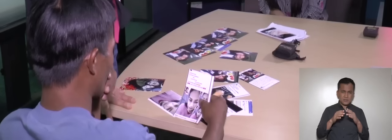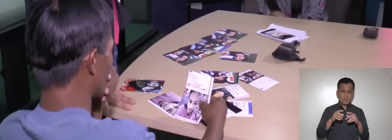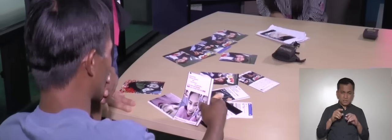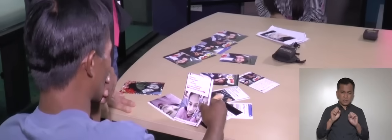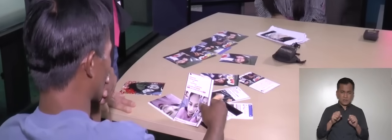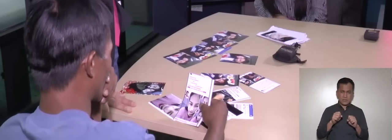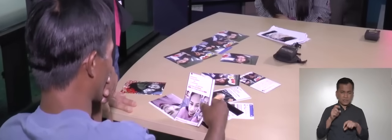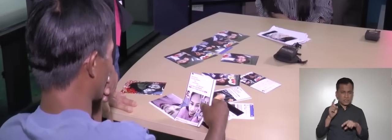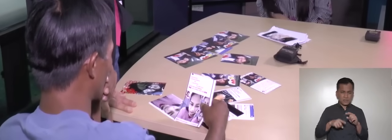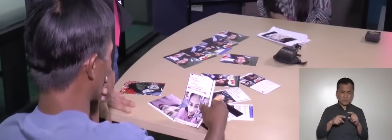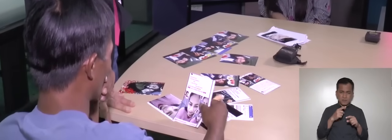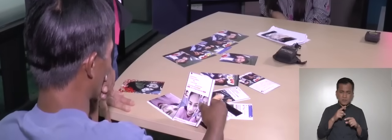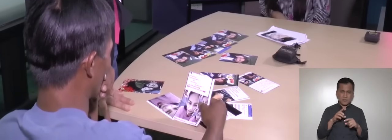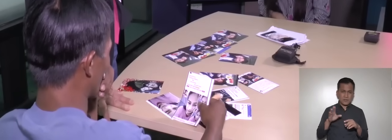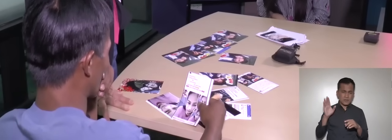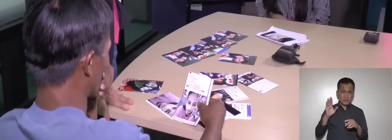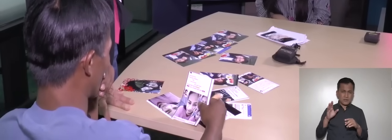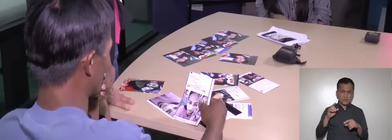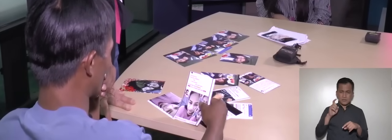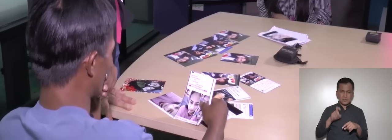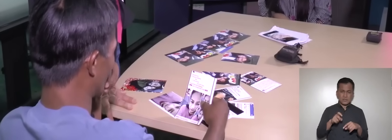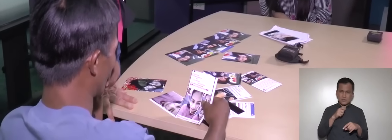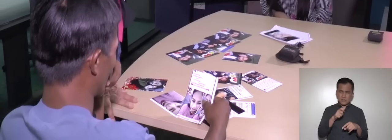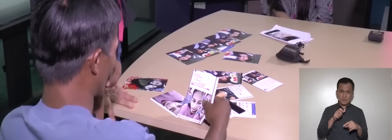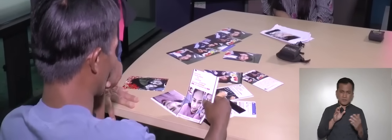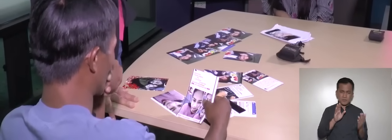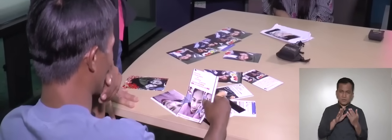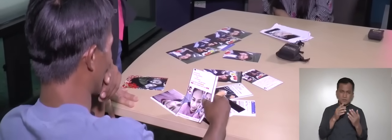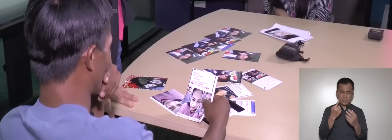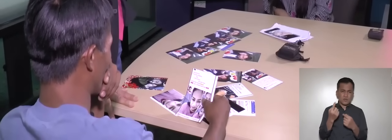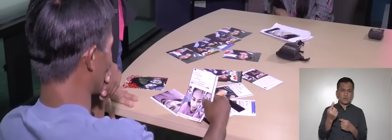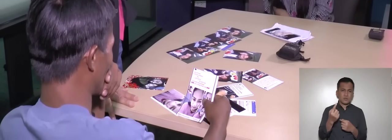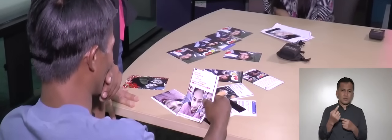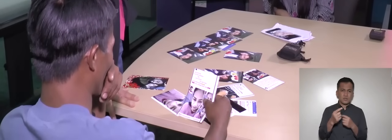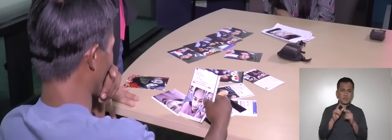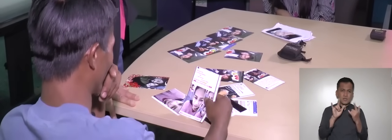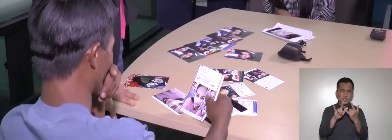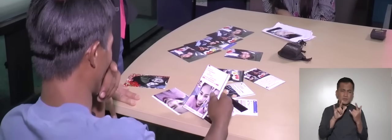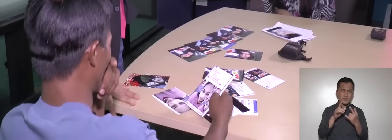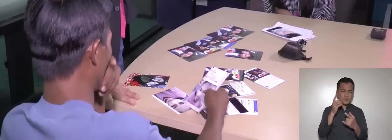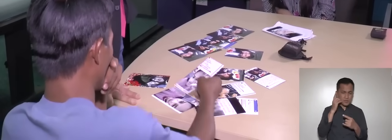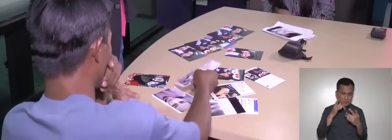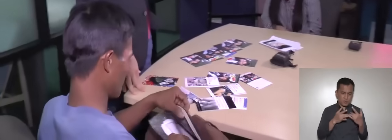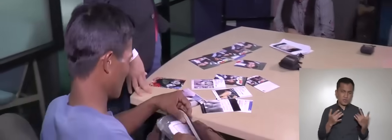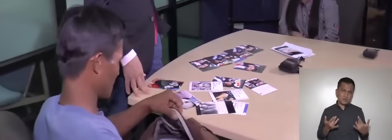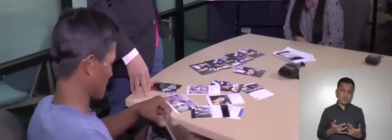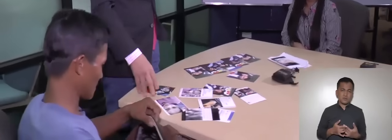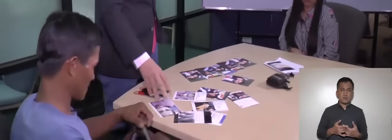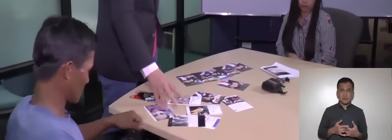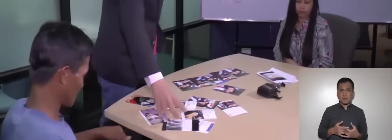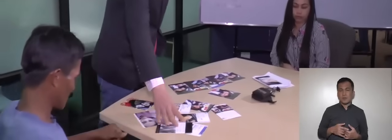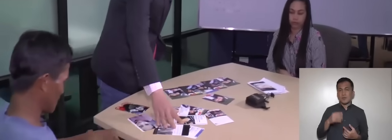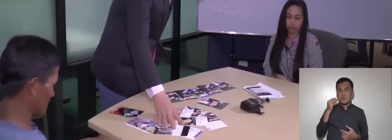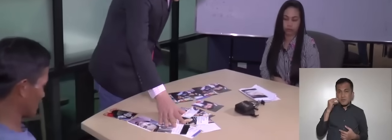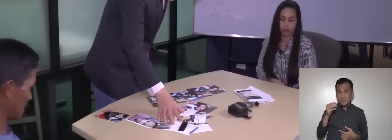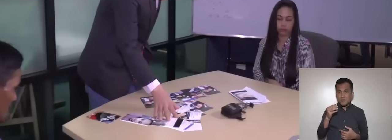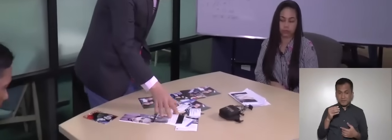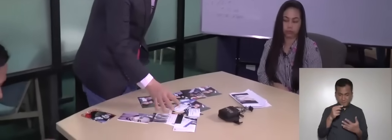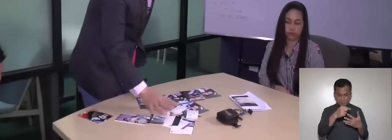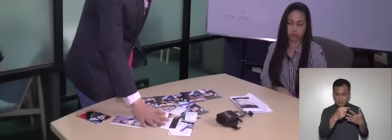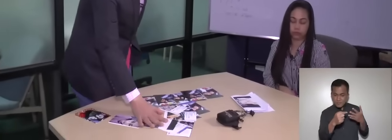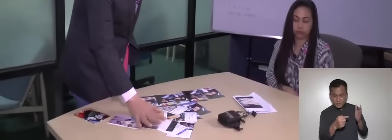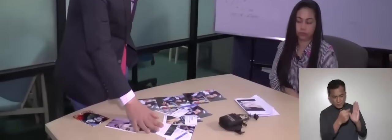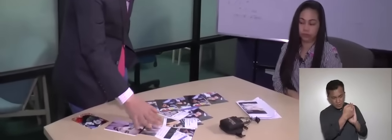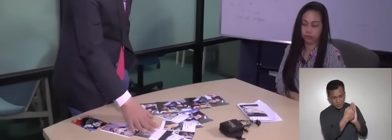promise you won't have to face them alone. Love you, dimple heart, highly. So, ma'am, base dito sa